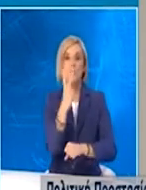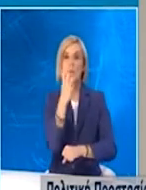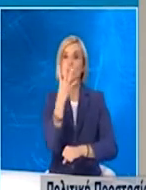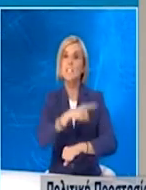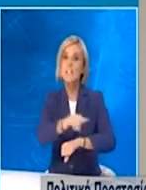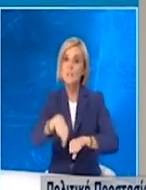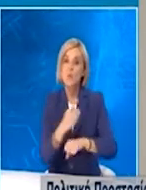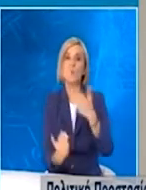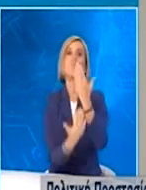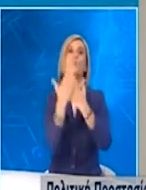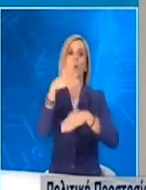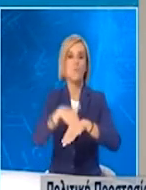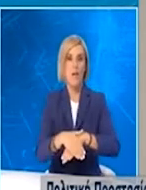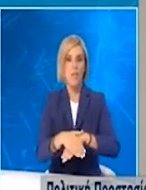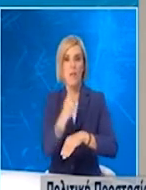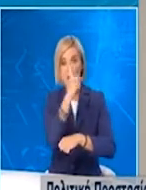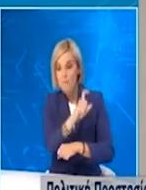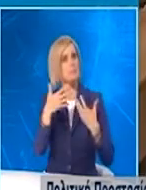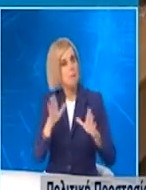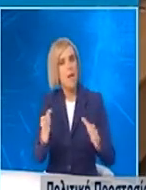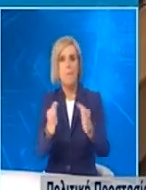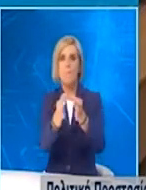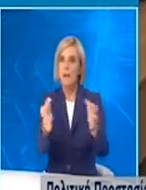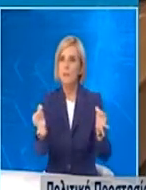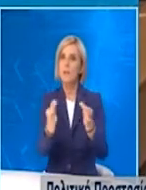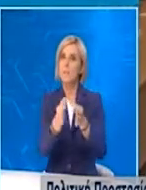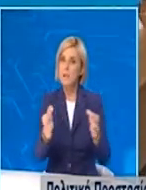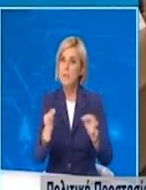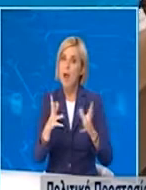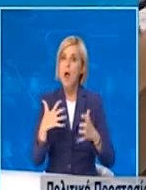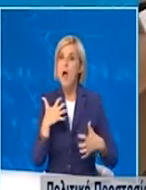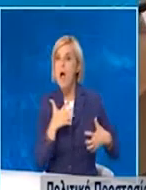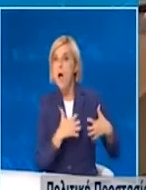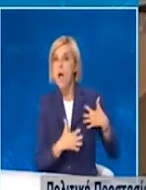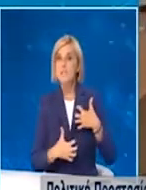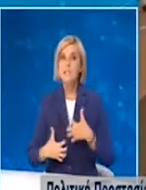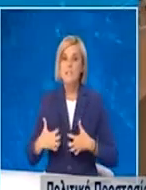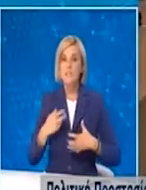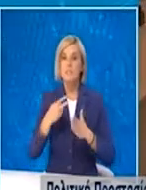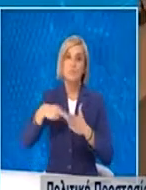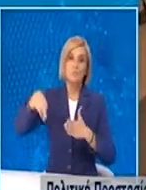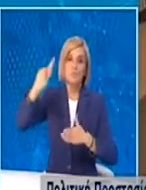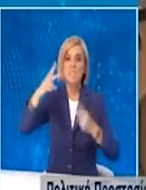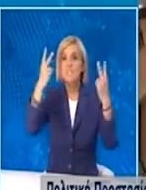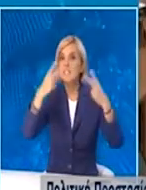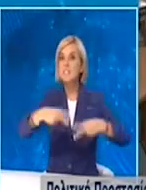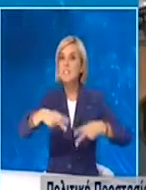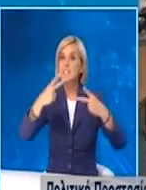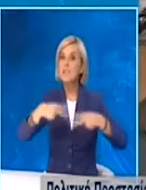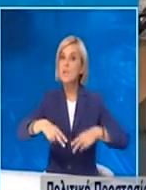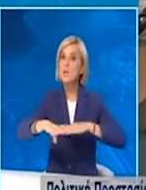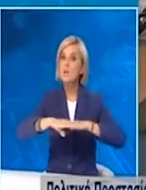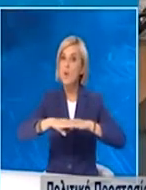ημέρες την εβδομάδα, προσπαθούν για να μείνει η χώρα ασφαλής. Ο κύριος Χαρδαλιάς καταδίκασε τα φαινόμενα συνωστισμού, κάνοντας λόγο για